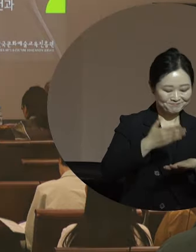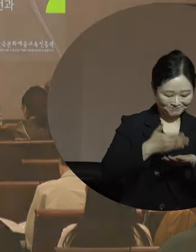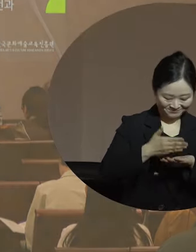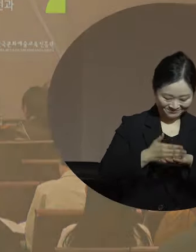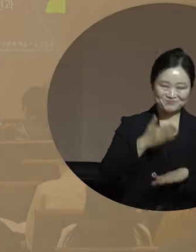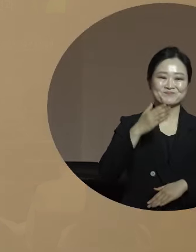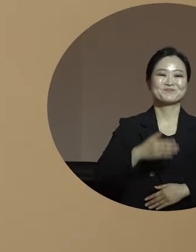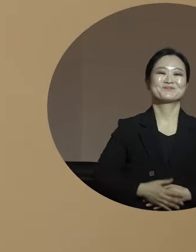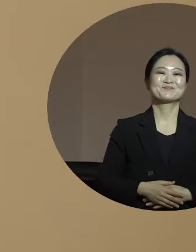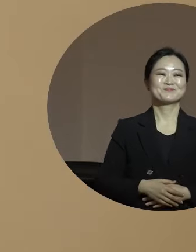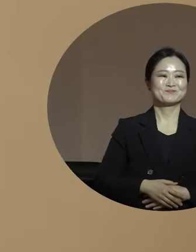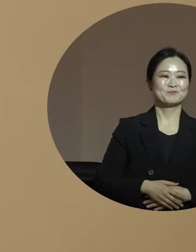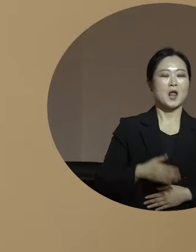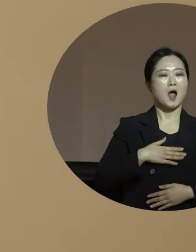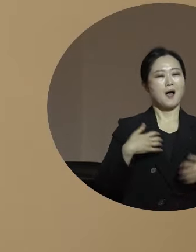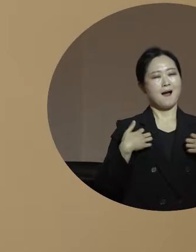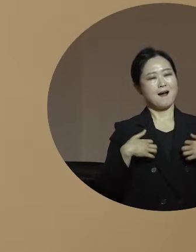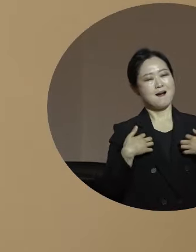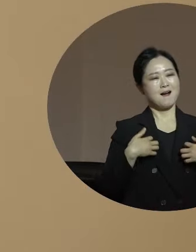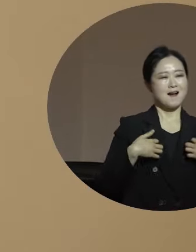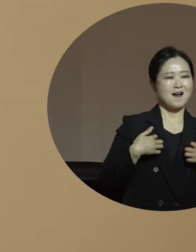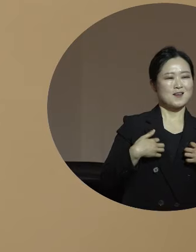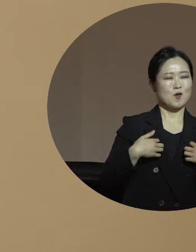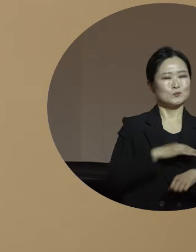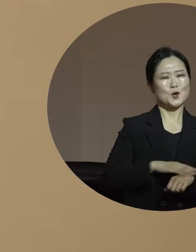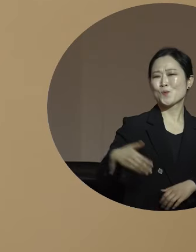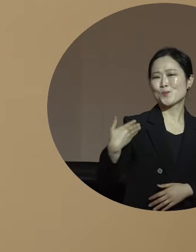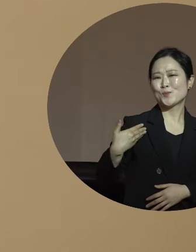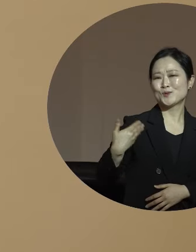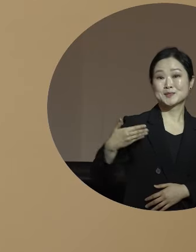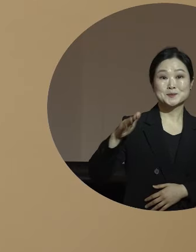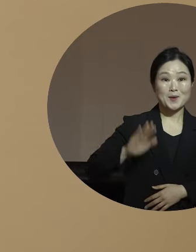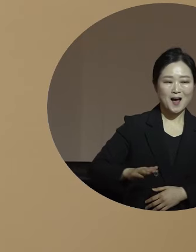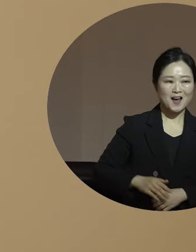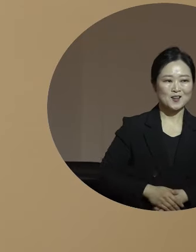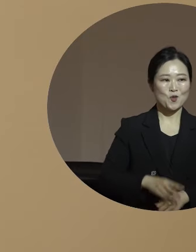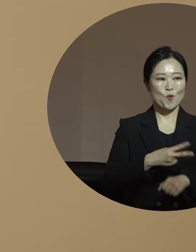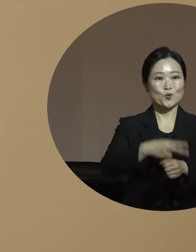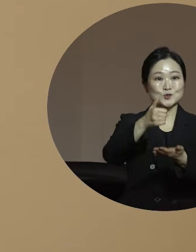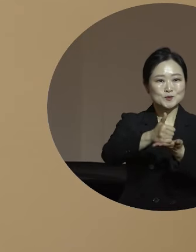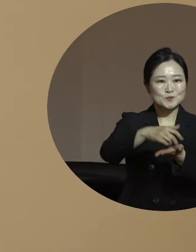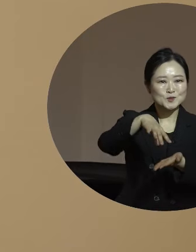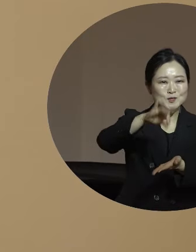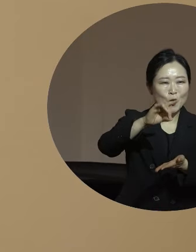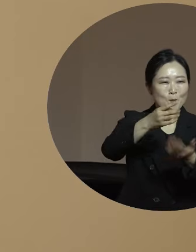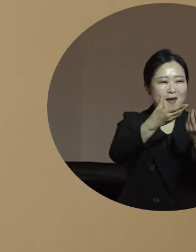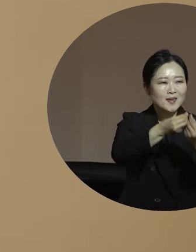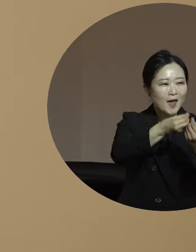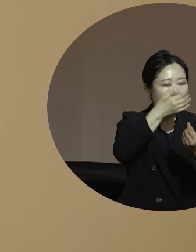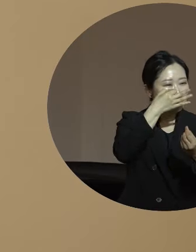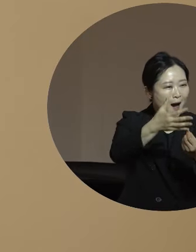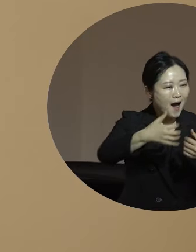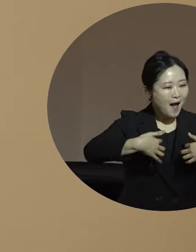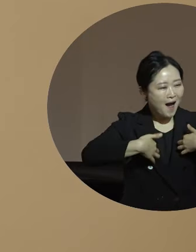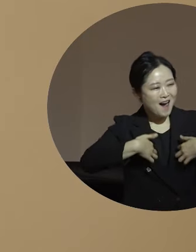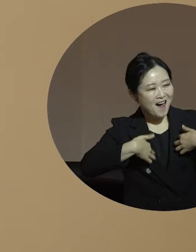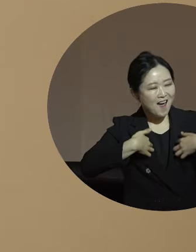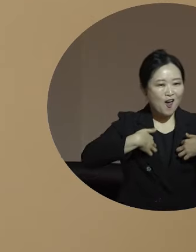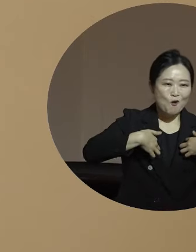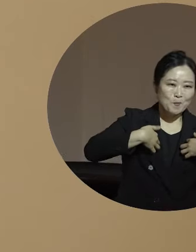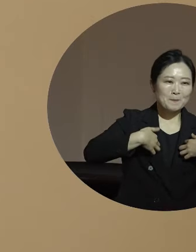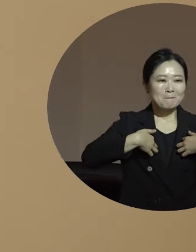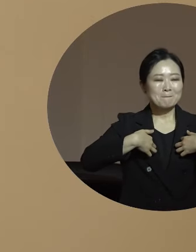감사합니다. 제가 게임은 잘 모르는데요. 워낙 교수님께서 게임을 처음에 예시로 해서 너무 재밌게